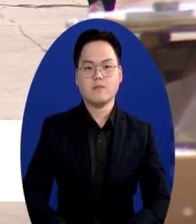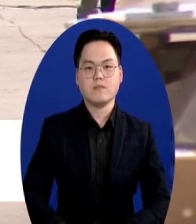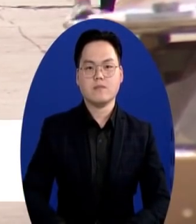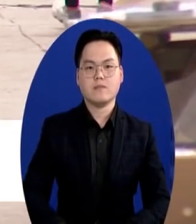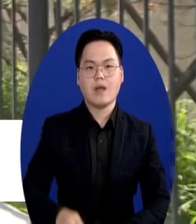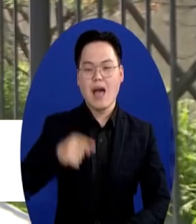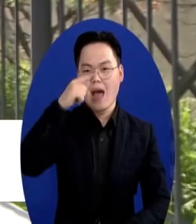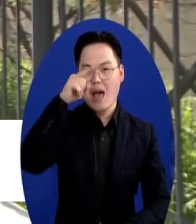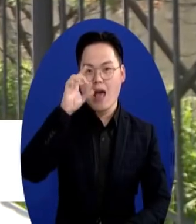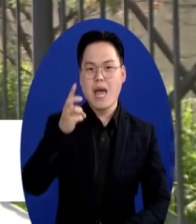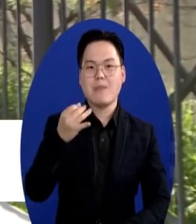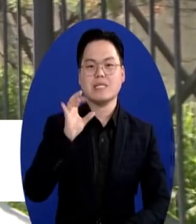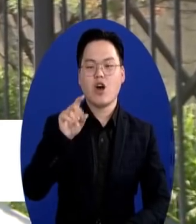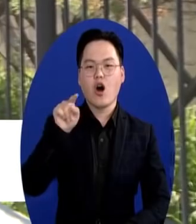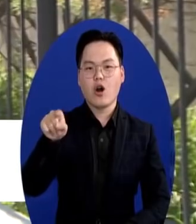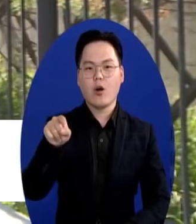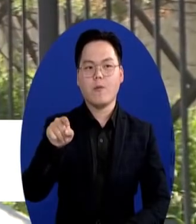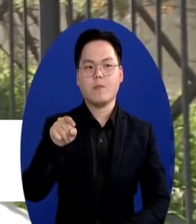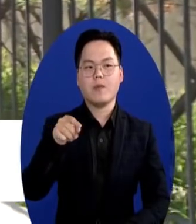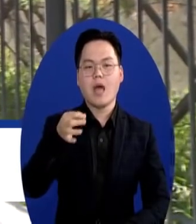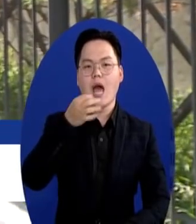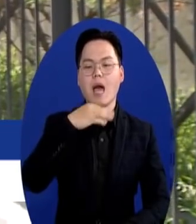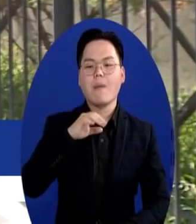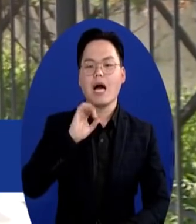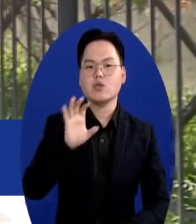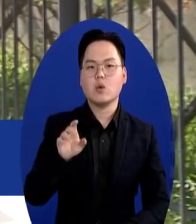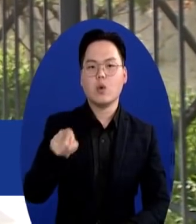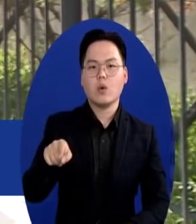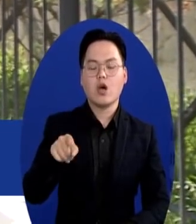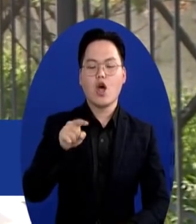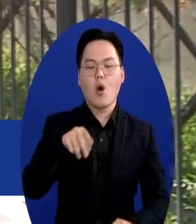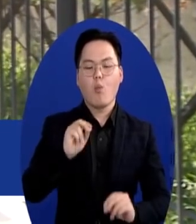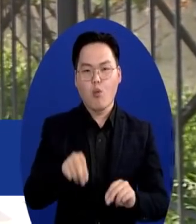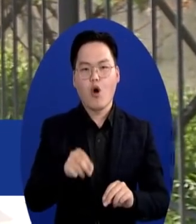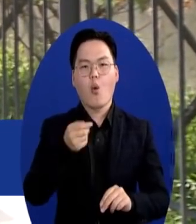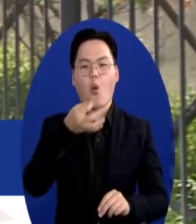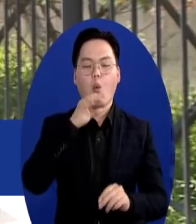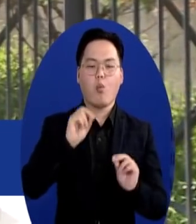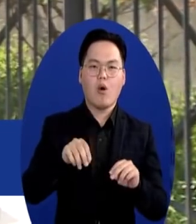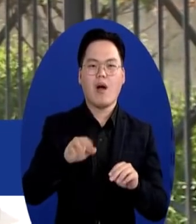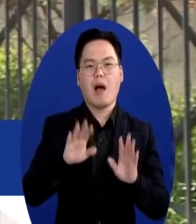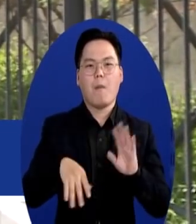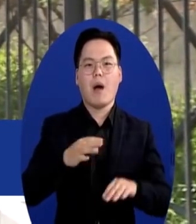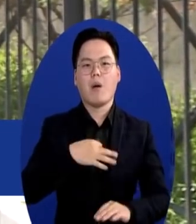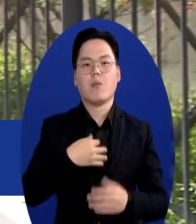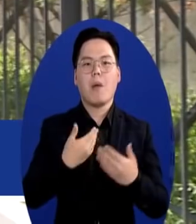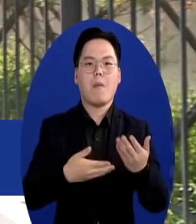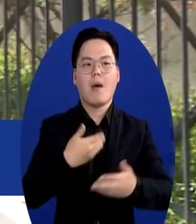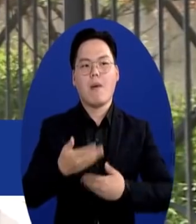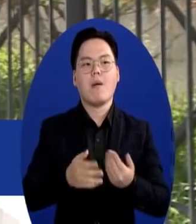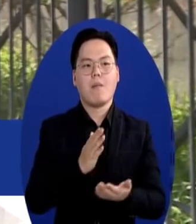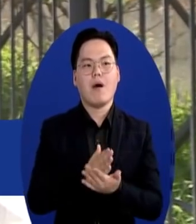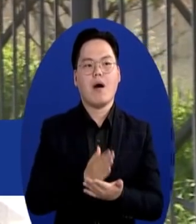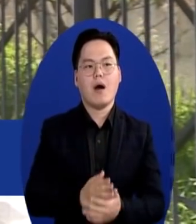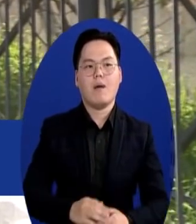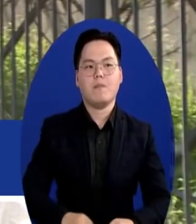Аптек орол, аптек эмзүүч асуудагч юм уу? Тэгэл нөгөө эмзүүч нь энэ болно гэсэн нэг янз бүрийн мөгөөл ер нь авах гэтэл та.